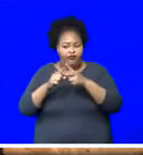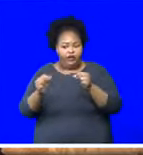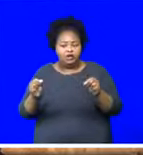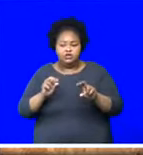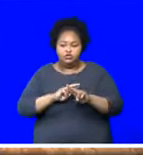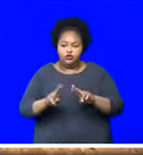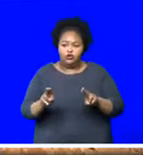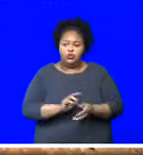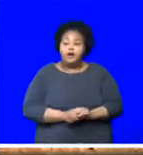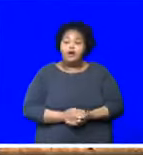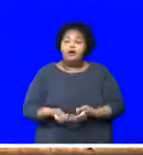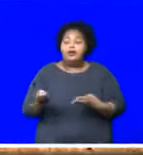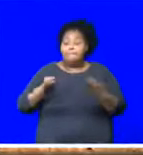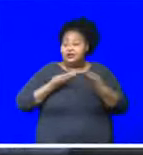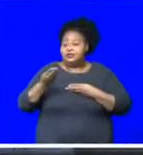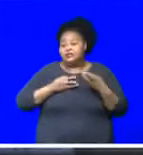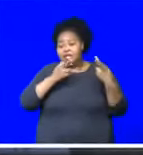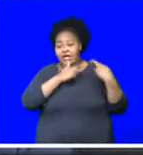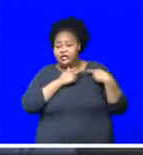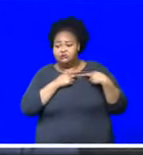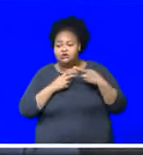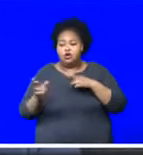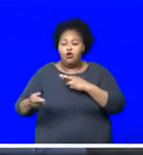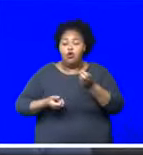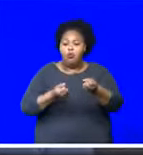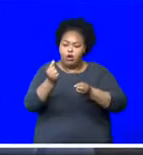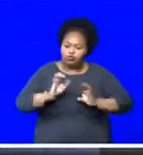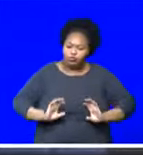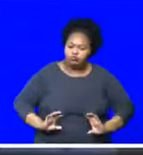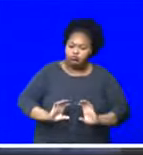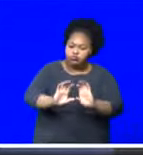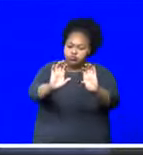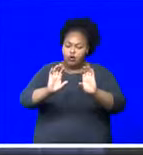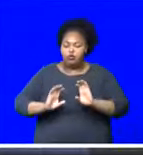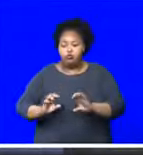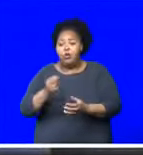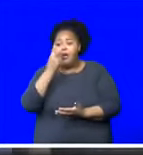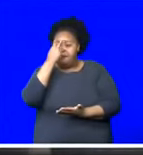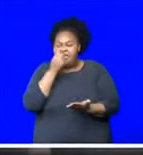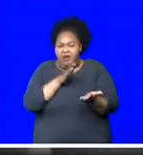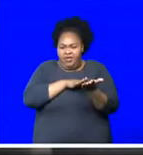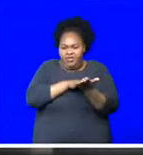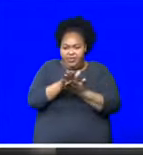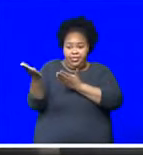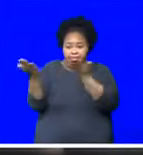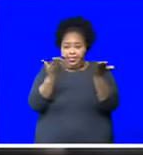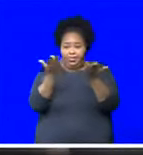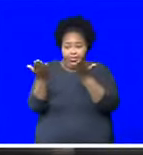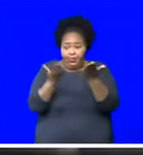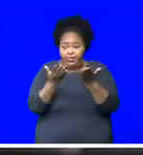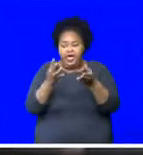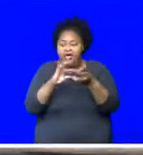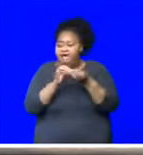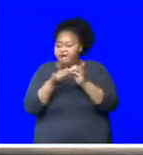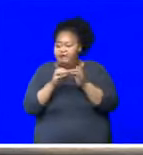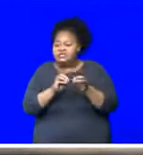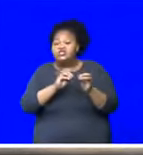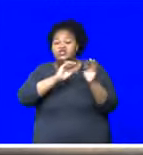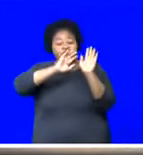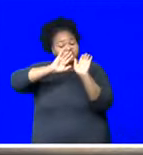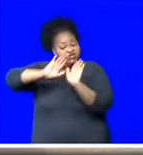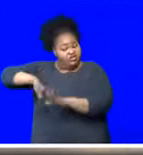lo sichazelako nalo sirecognizeko nje siyinkundla. So ngithi le siphila nale sive, le sive sikhuluma